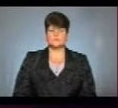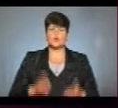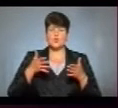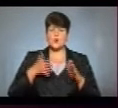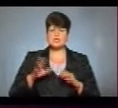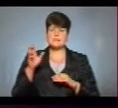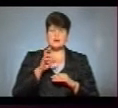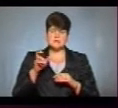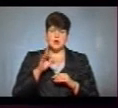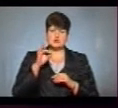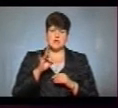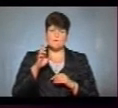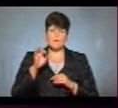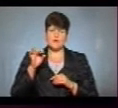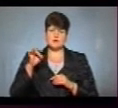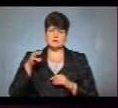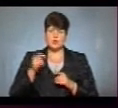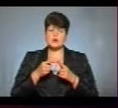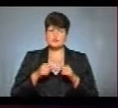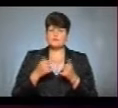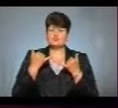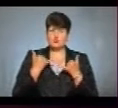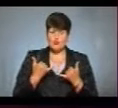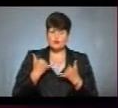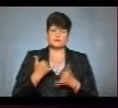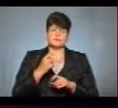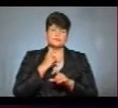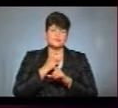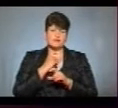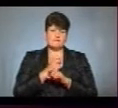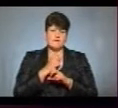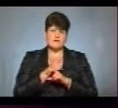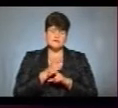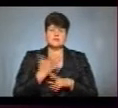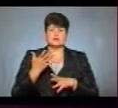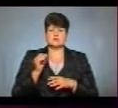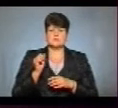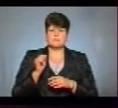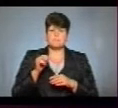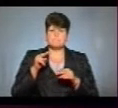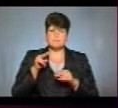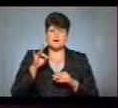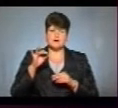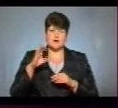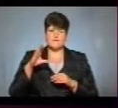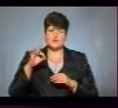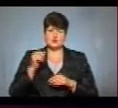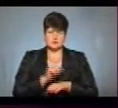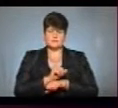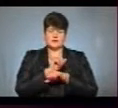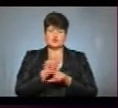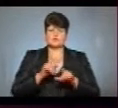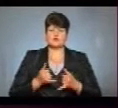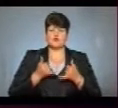Уродженець Бережан Ростислав Бортник організував сьогодні у Відні мітинг «Justice», що з англійського означає «правосуддя», MH17, щоб